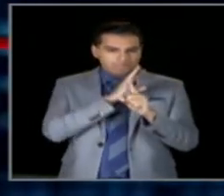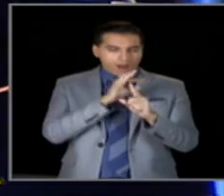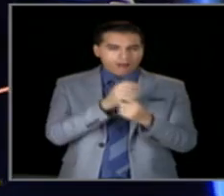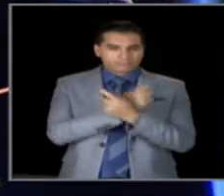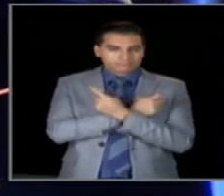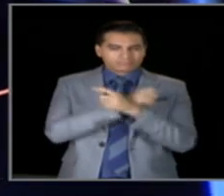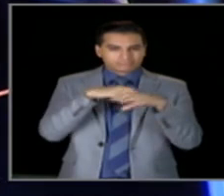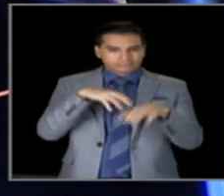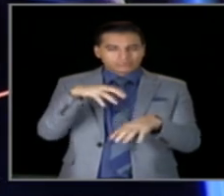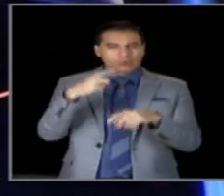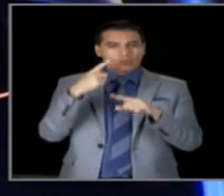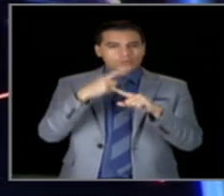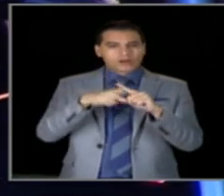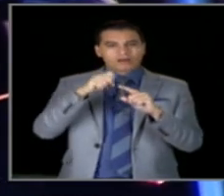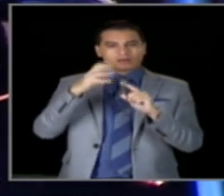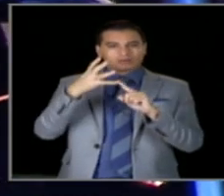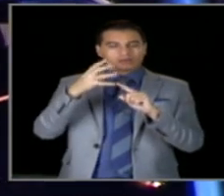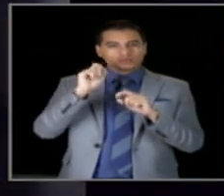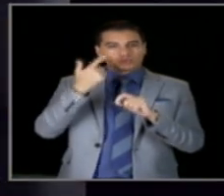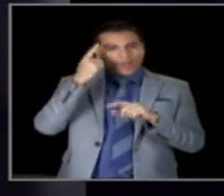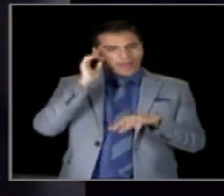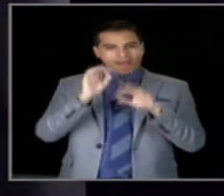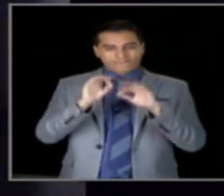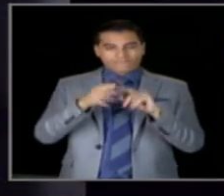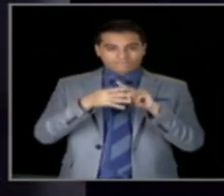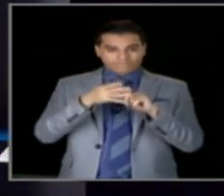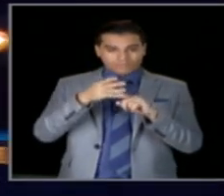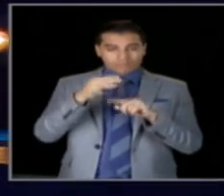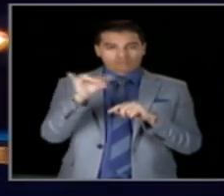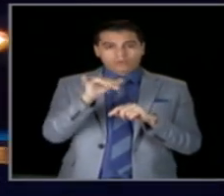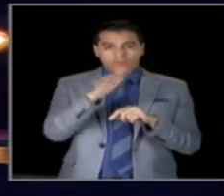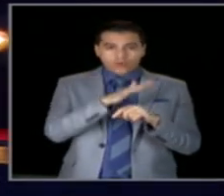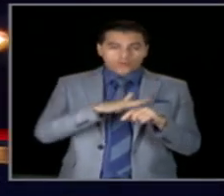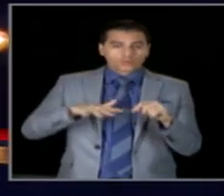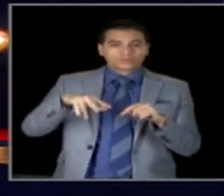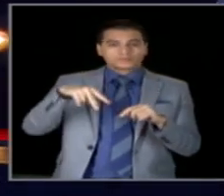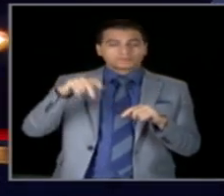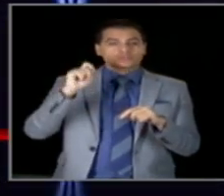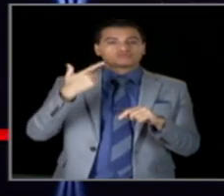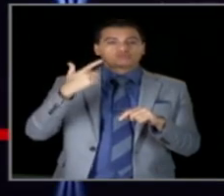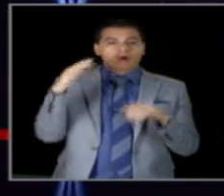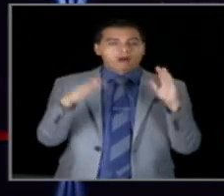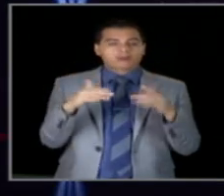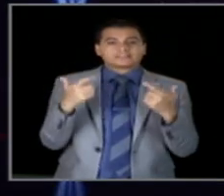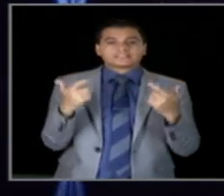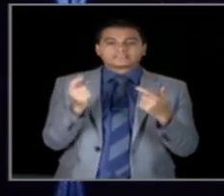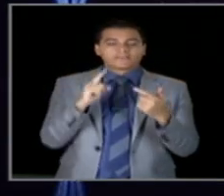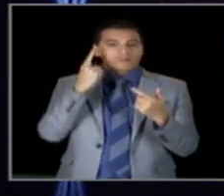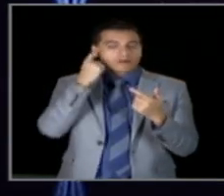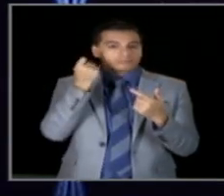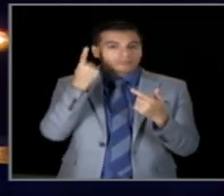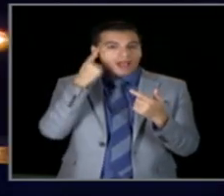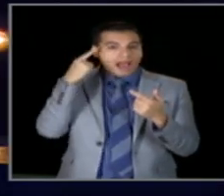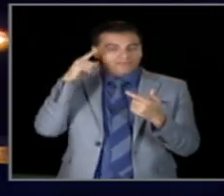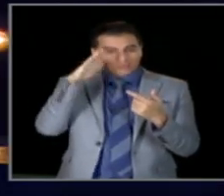البديل. أسئلة الفنون تعتمد على السرعة، محدش هيستنى حد يقرأ.